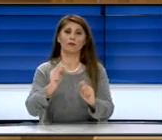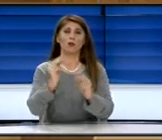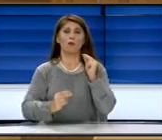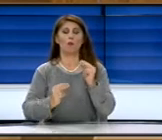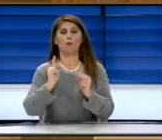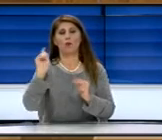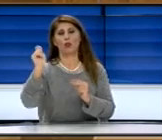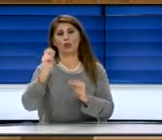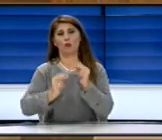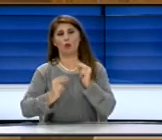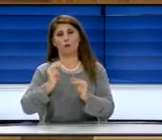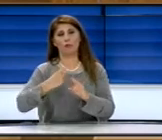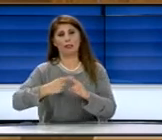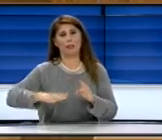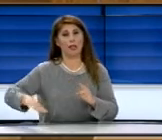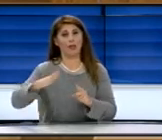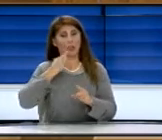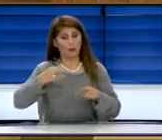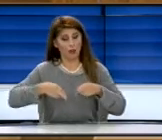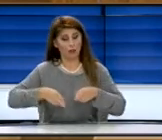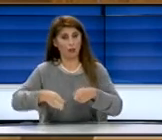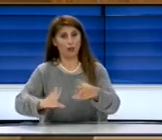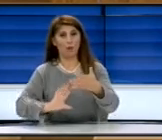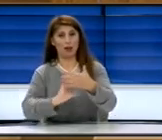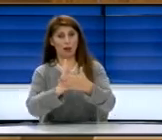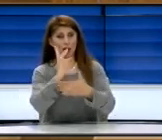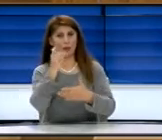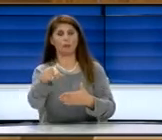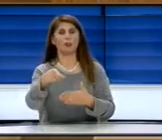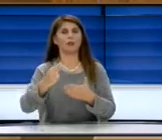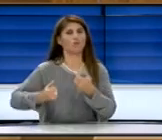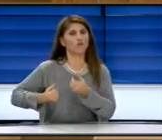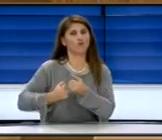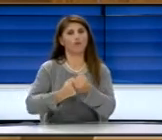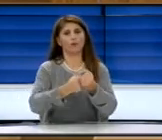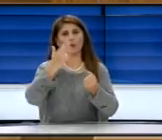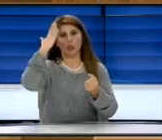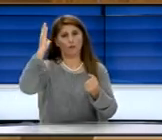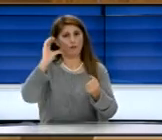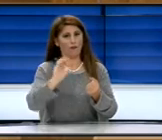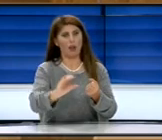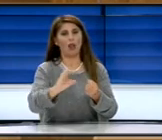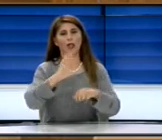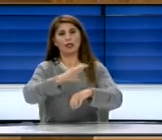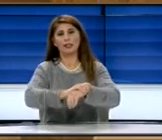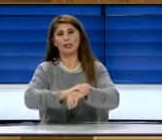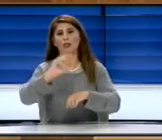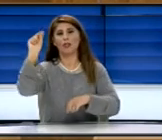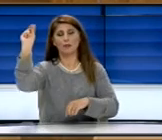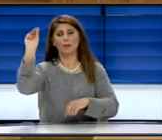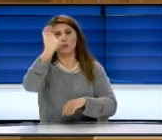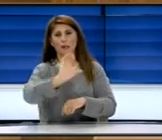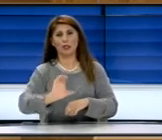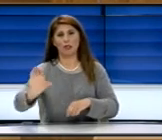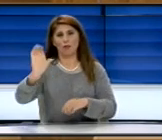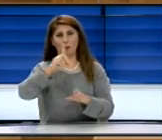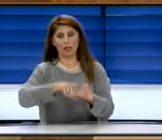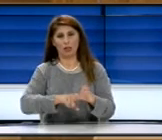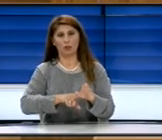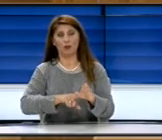πρόβλημα της χώρας. Δηλαδή το δρόμο ανάπτυξης υπέρ του μεγάλου κεφαλαίου και τις δεσμεύσεις της Ευρωπαϊκής